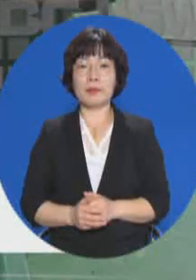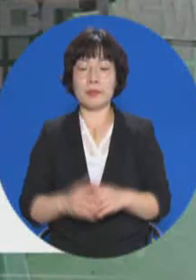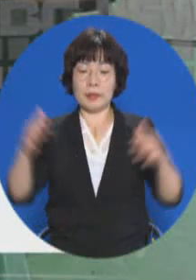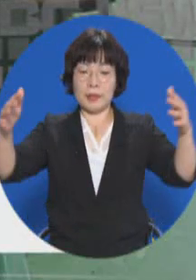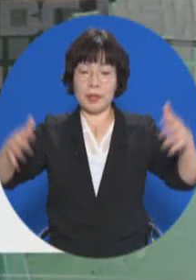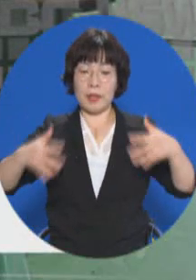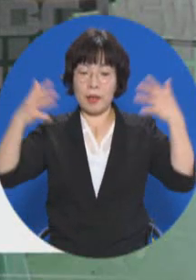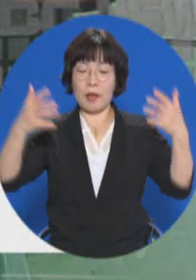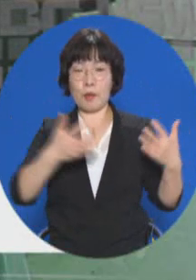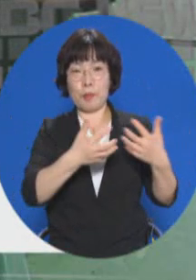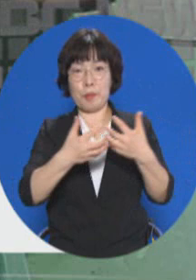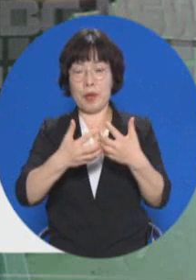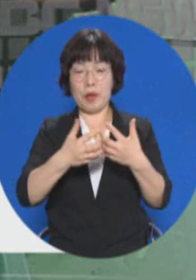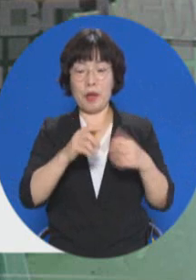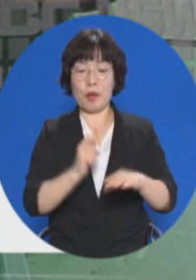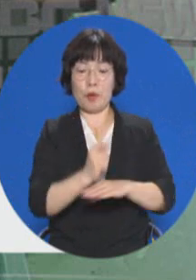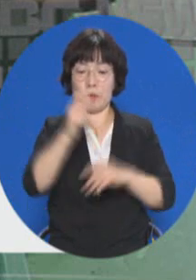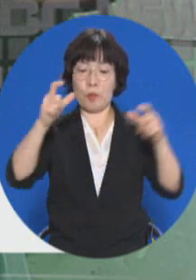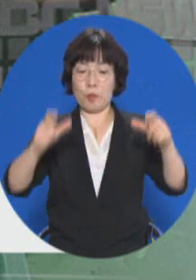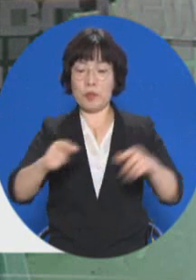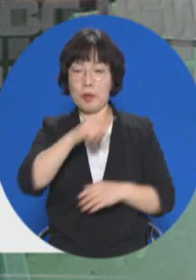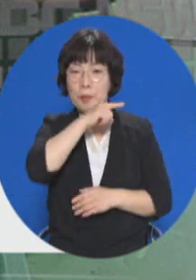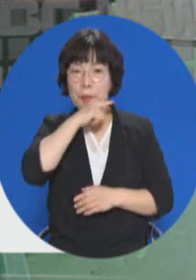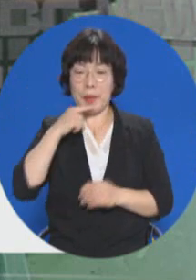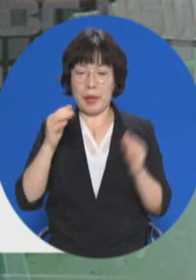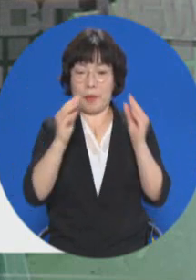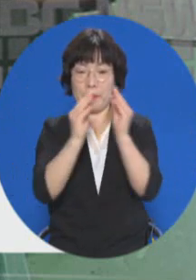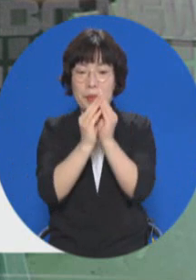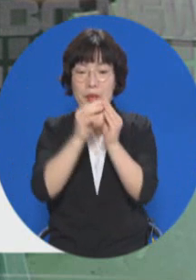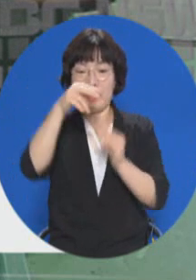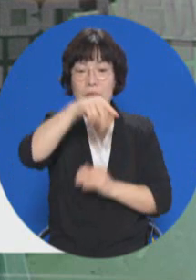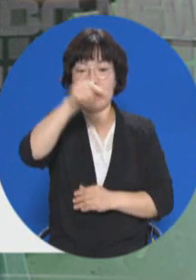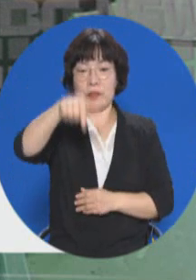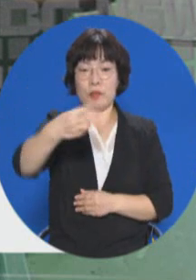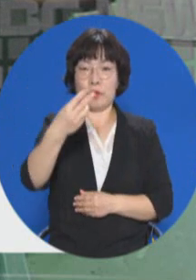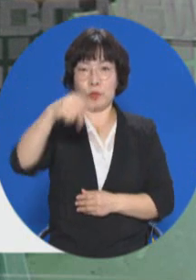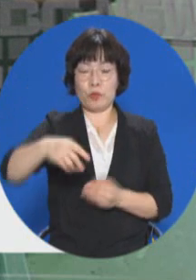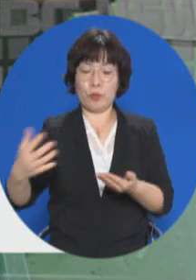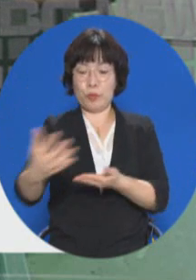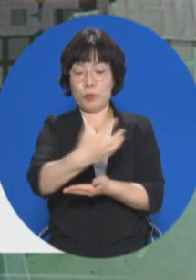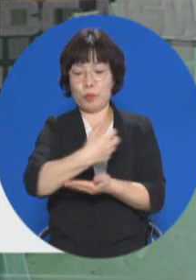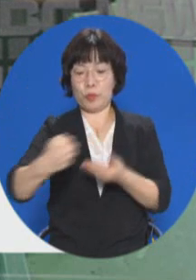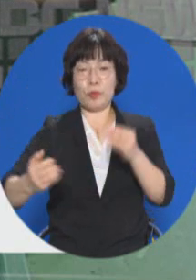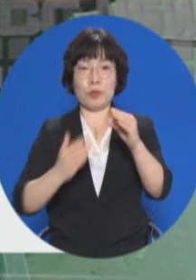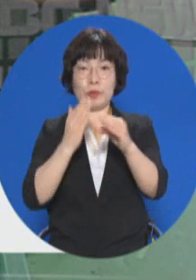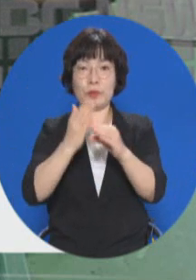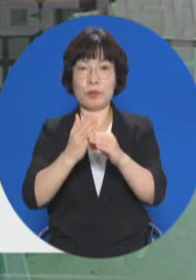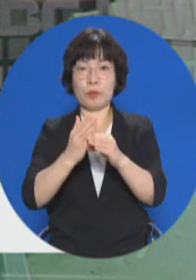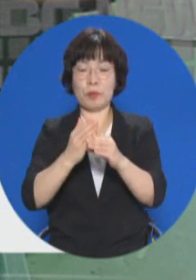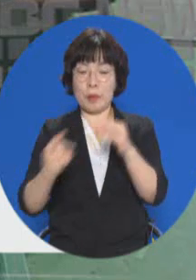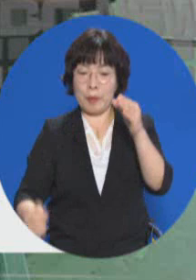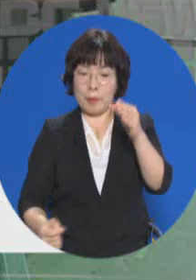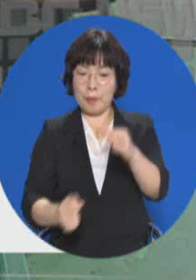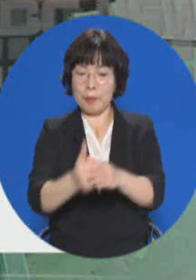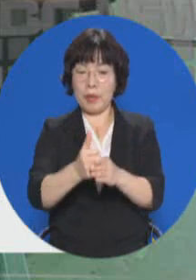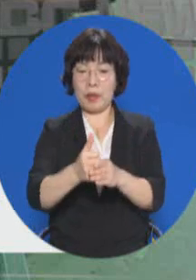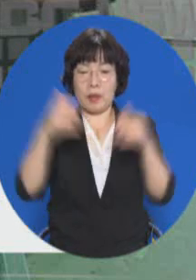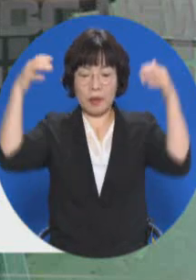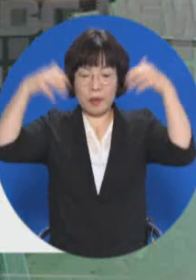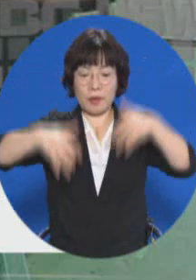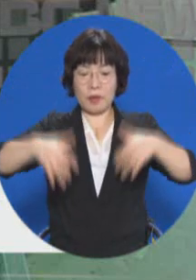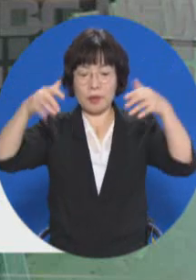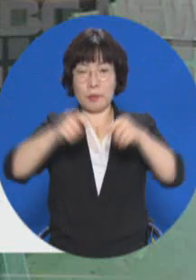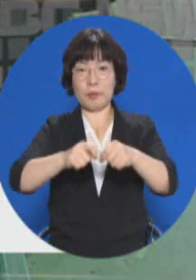가을 기운이 완연한 고흥 지역에서는 요즘 석류가 수확 시기를 맞았습니다. 그런데 올해 유난히 길었던 여름